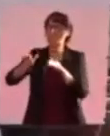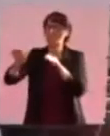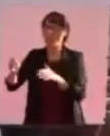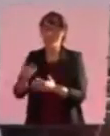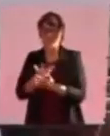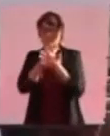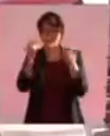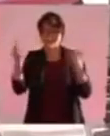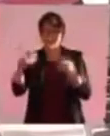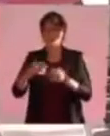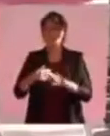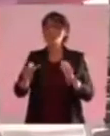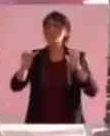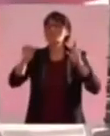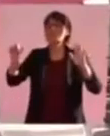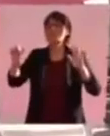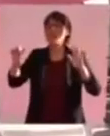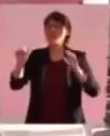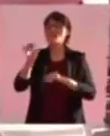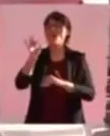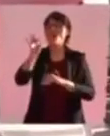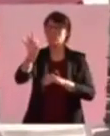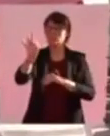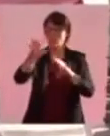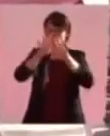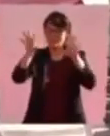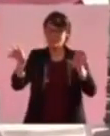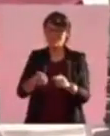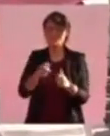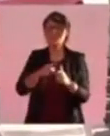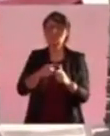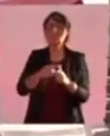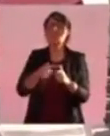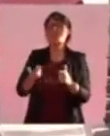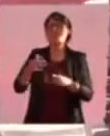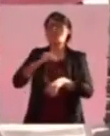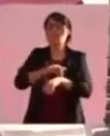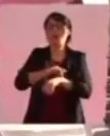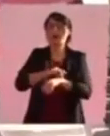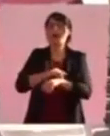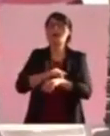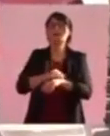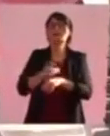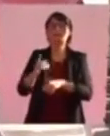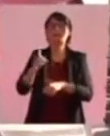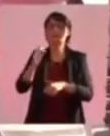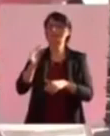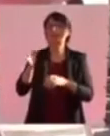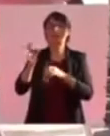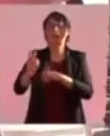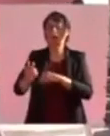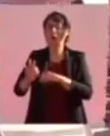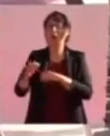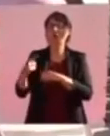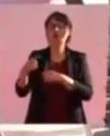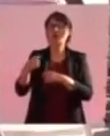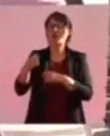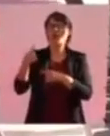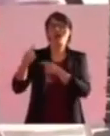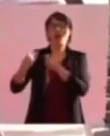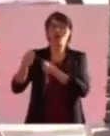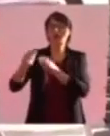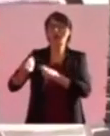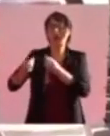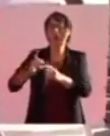delle malattie croniche non trasmissibili delle dipendenze dei problemi correlati quello degli incidenti stradali e domestici